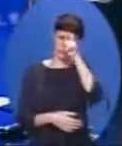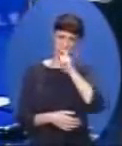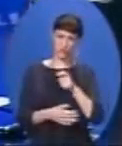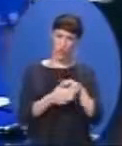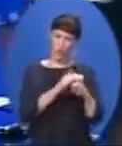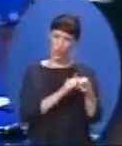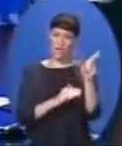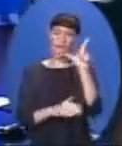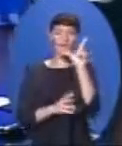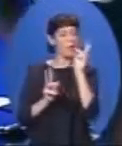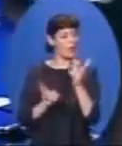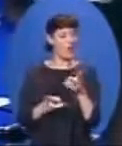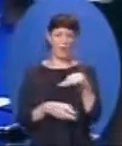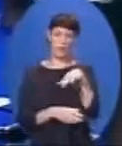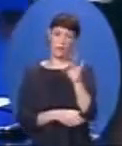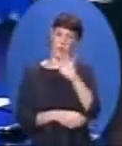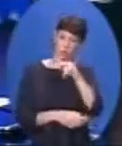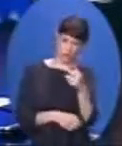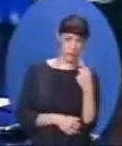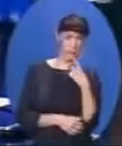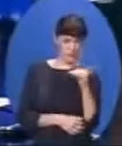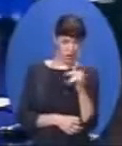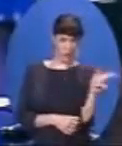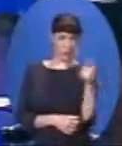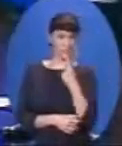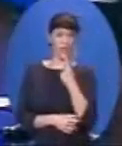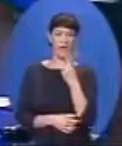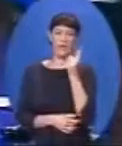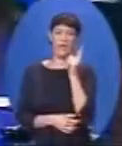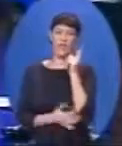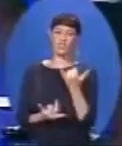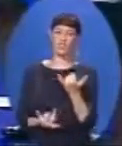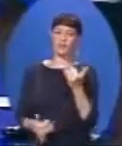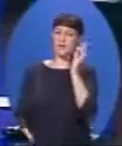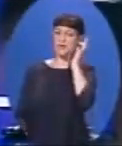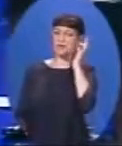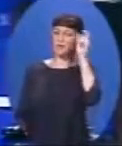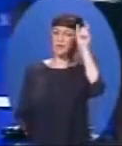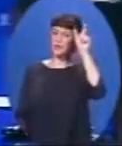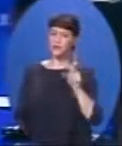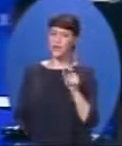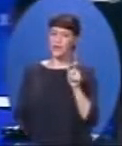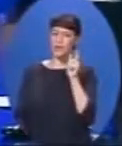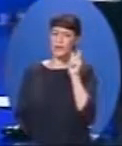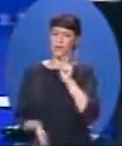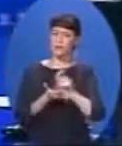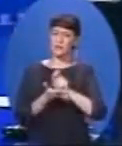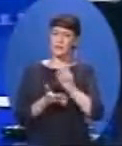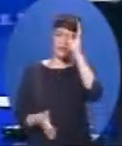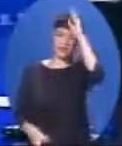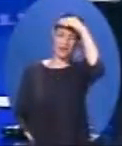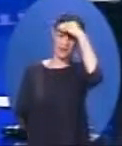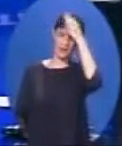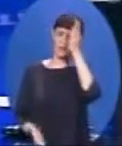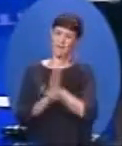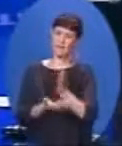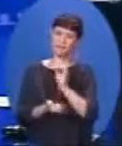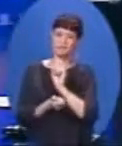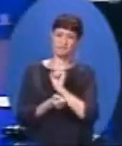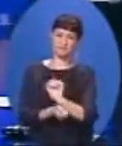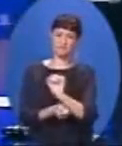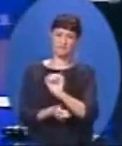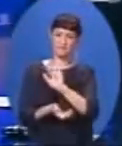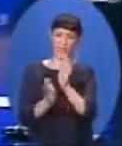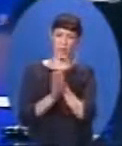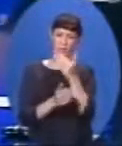כאלה. אבל עכשיו ששולה זקן, שהייתה כולה עושה דברו בסך הכל נבח המסכנה, ושילמה את חובה לחברה, היא